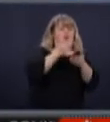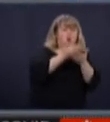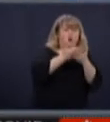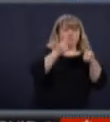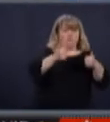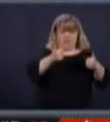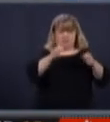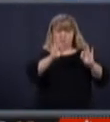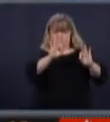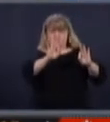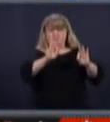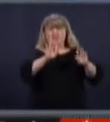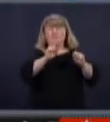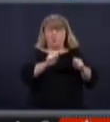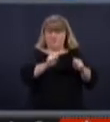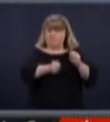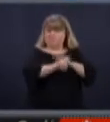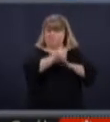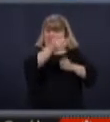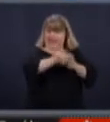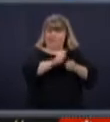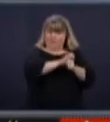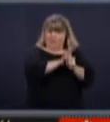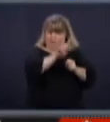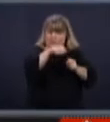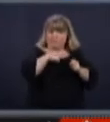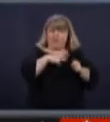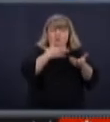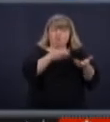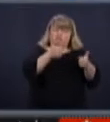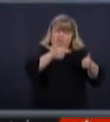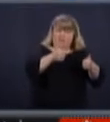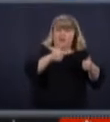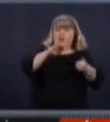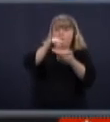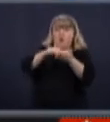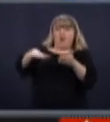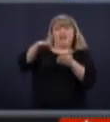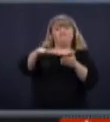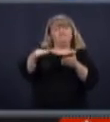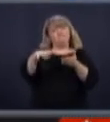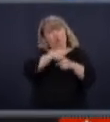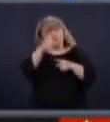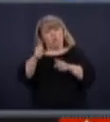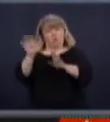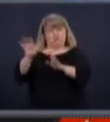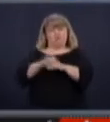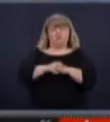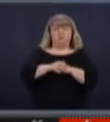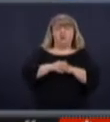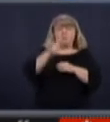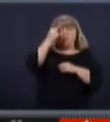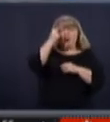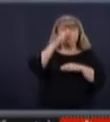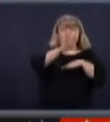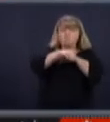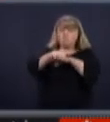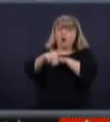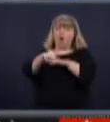que c'est impossible qu'il y ait des cas, ça va bien. Mais à Montréal, c'est cette chose-là. Mais on pense, avec les décès qui diminuent, le nombre